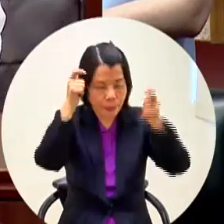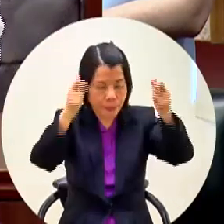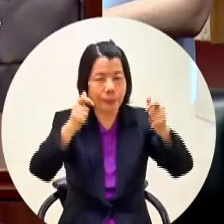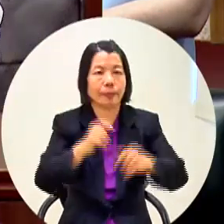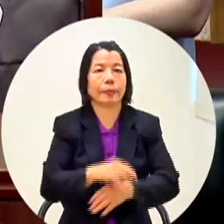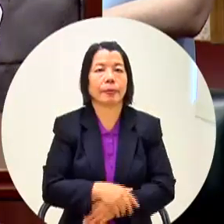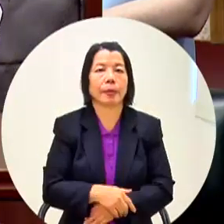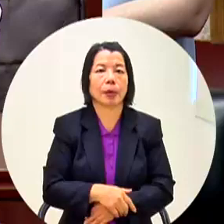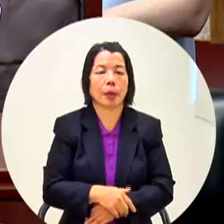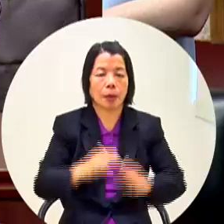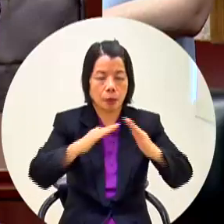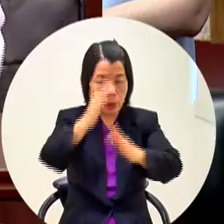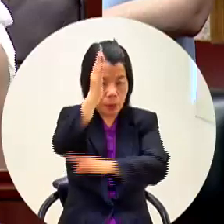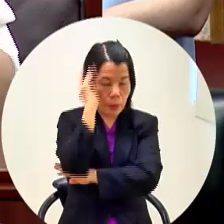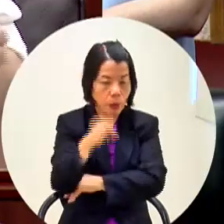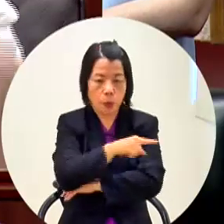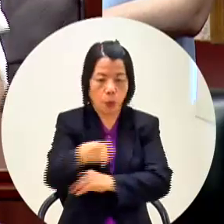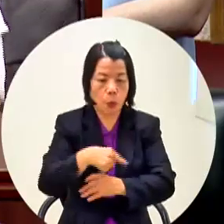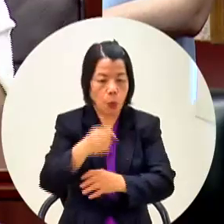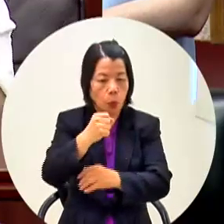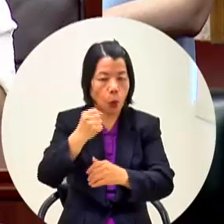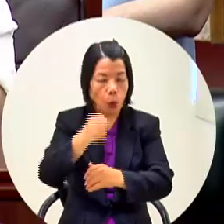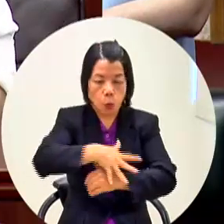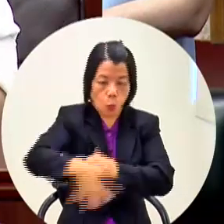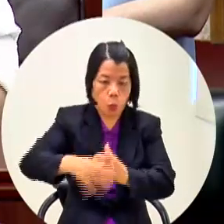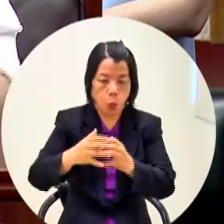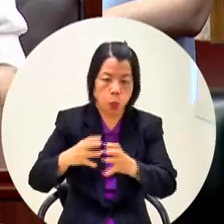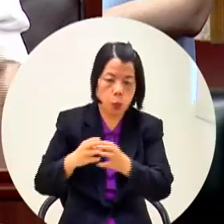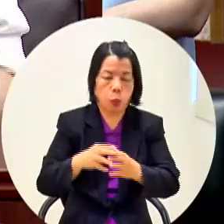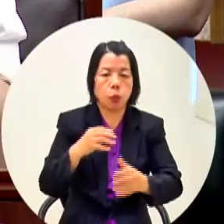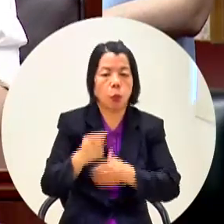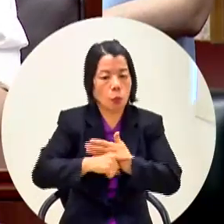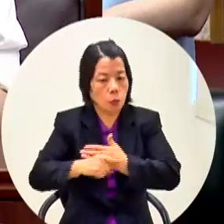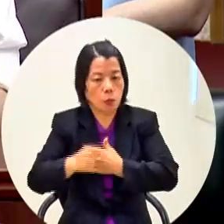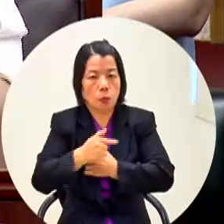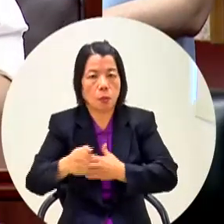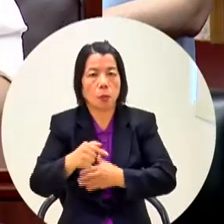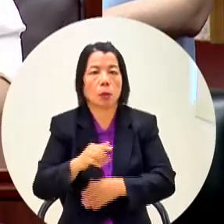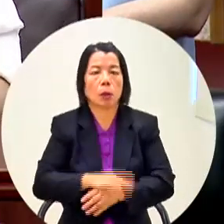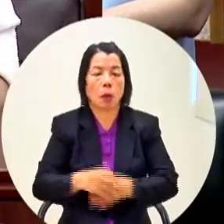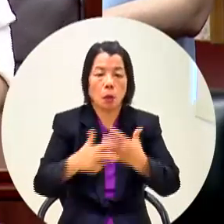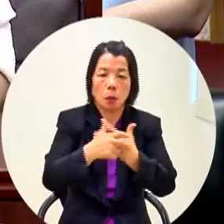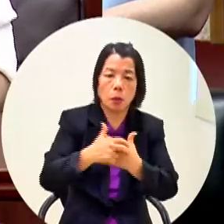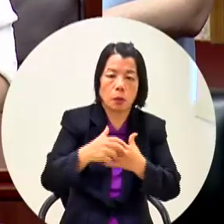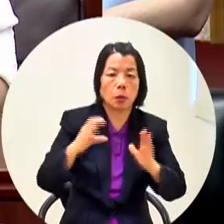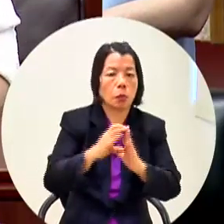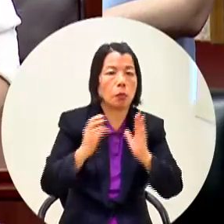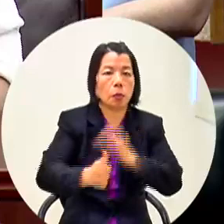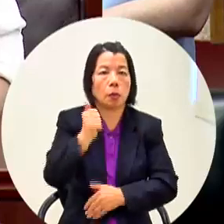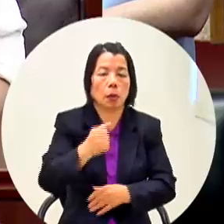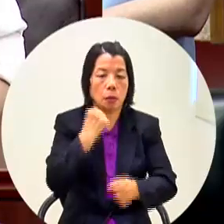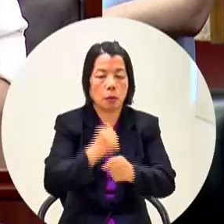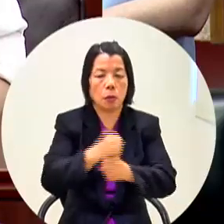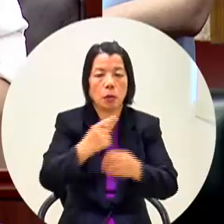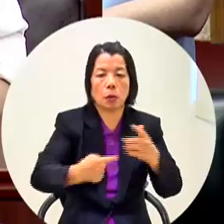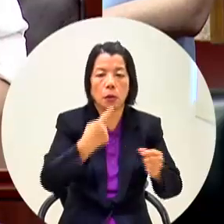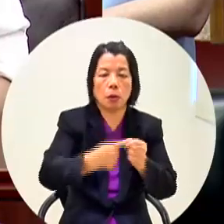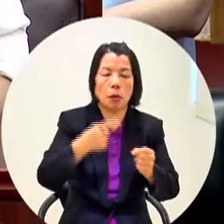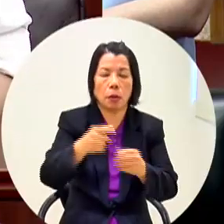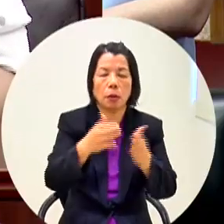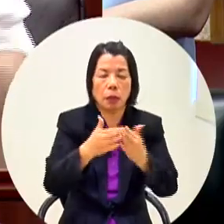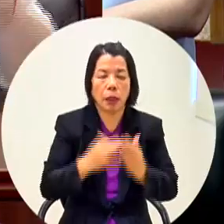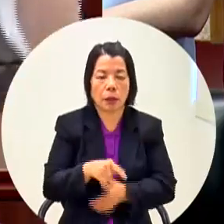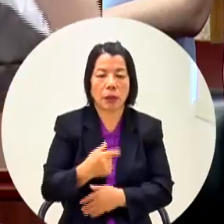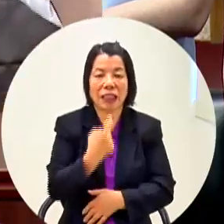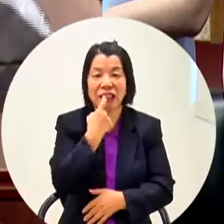队很紧张。人家说你这个为什么那么紧张？你看卫生局局长，我们林局长才干了1年，满头白发。我